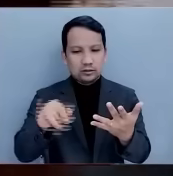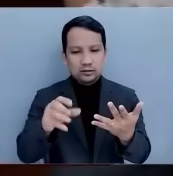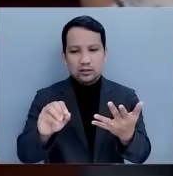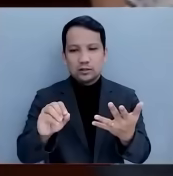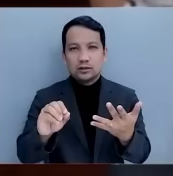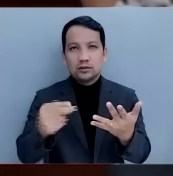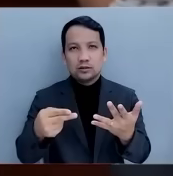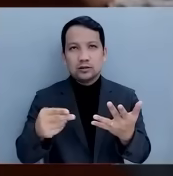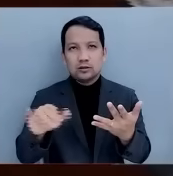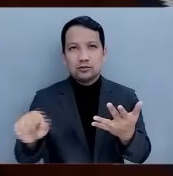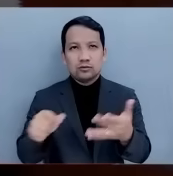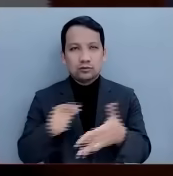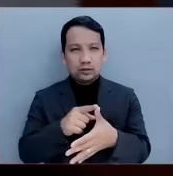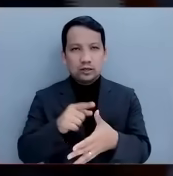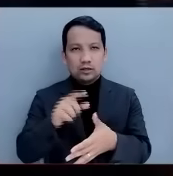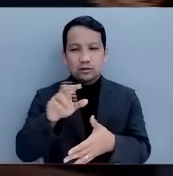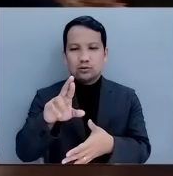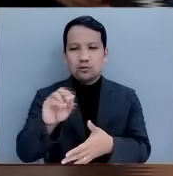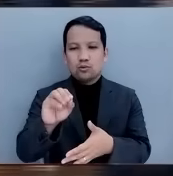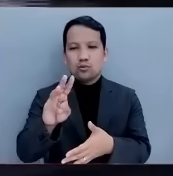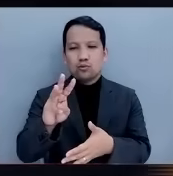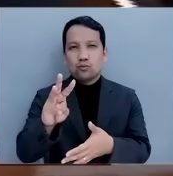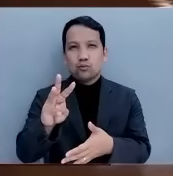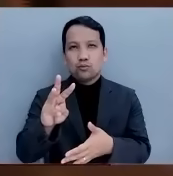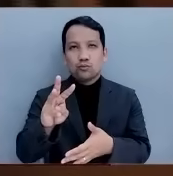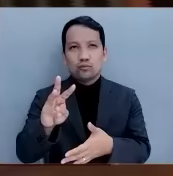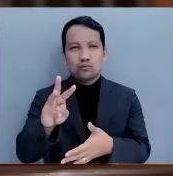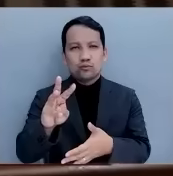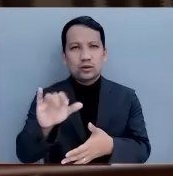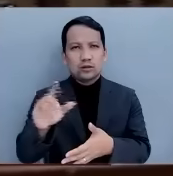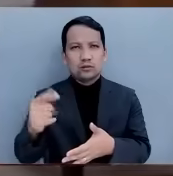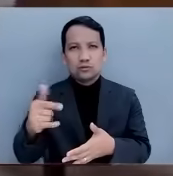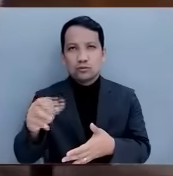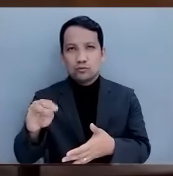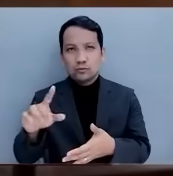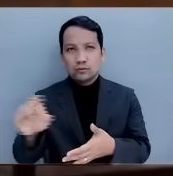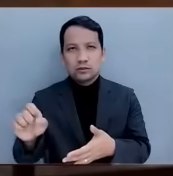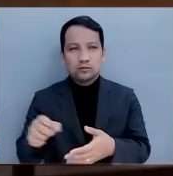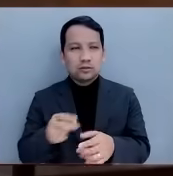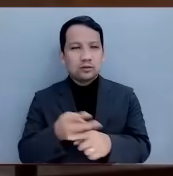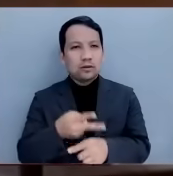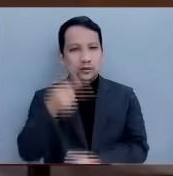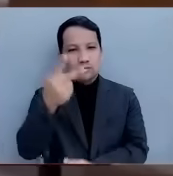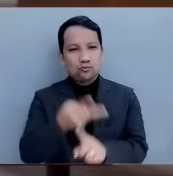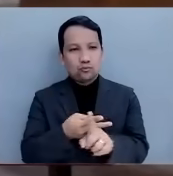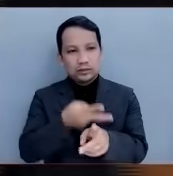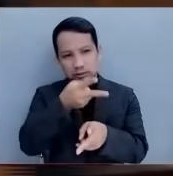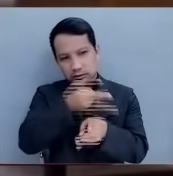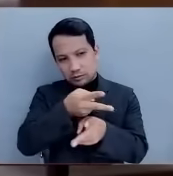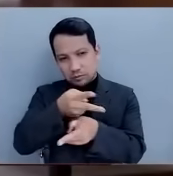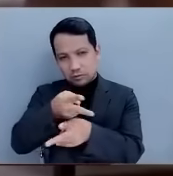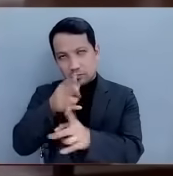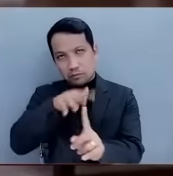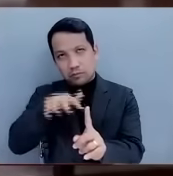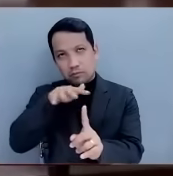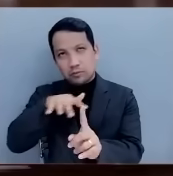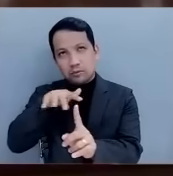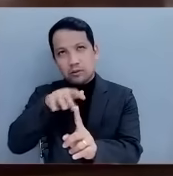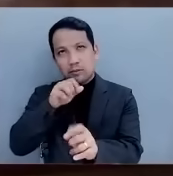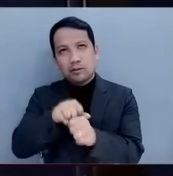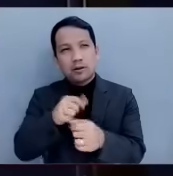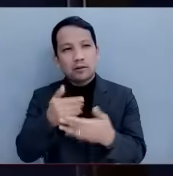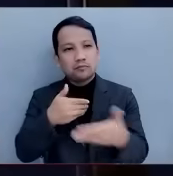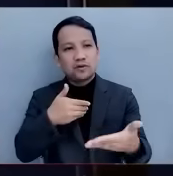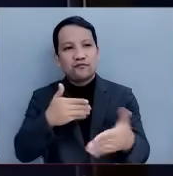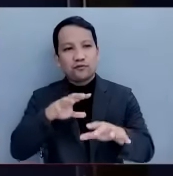Gomez. Ayon sa PNP, 2 buwan minanman na ng mga suspect bago na aresto ng PNP CIDG Region 4A kaninang